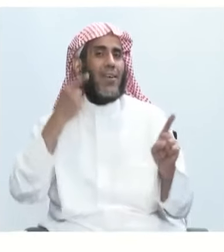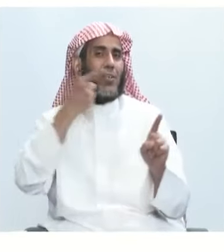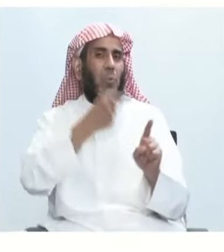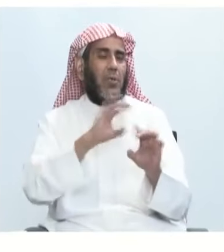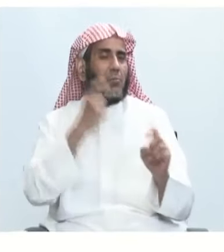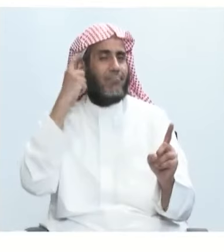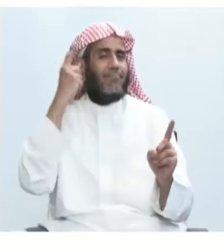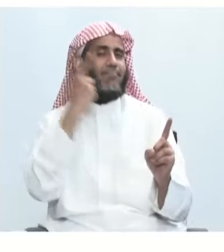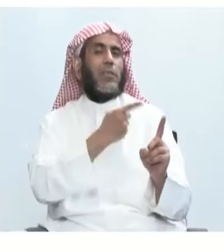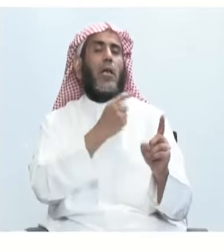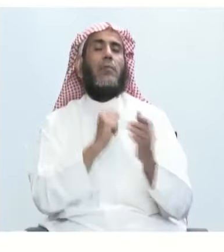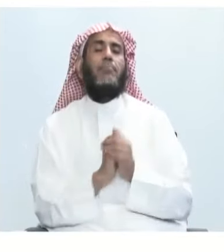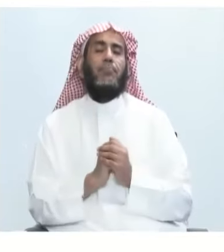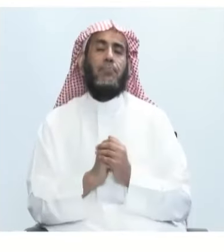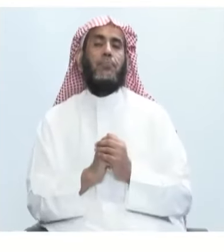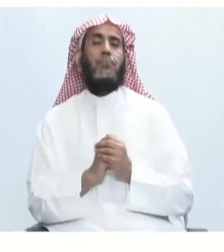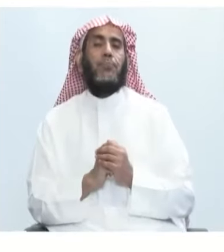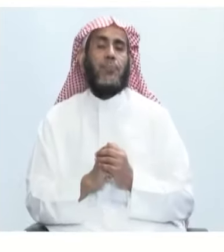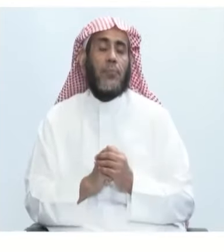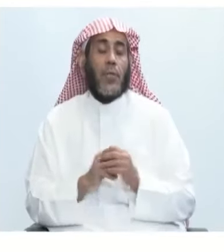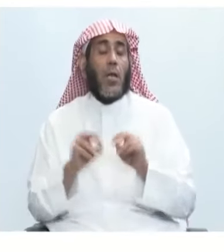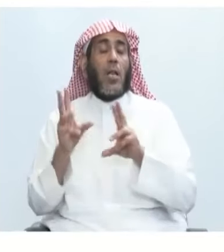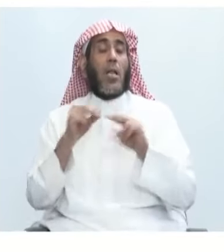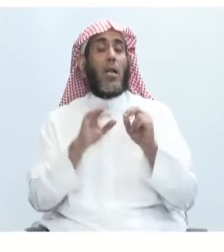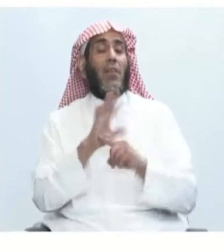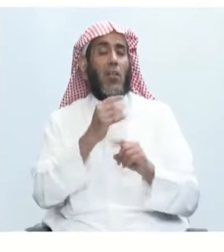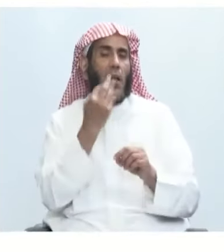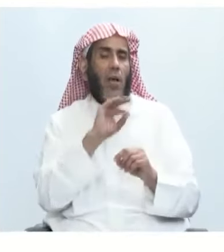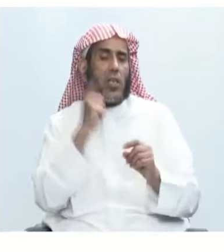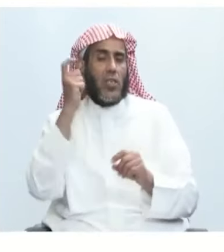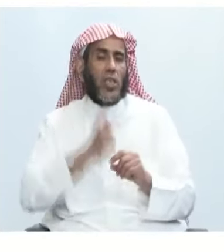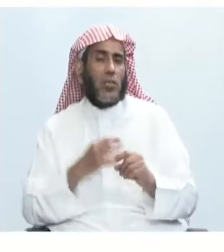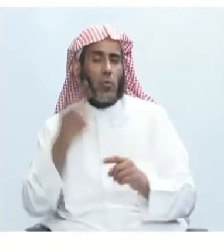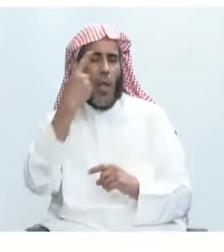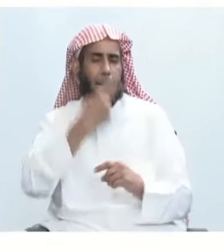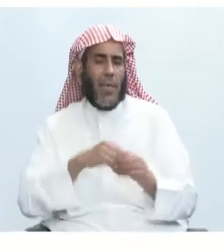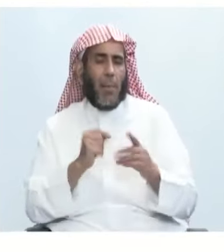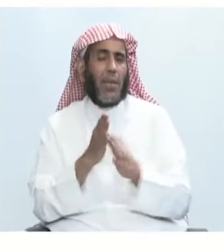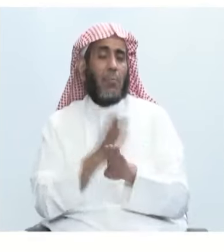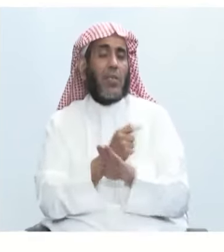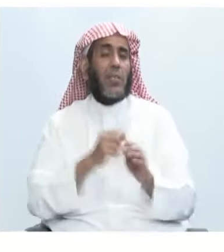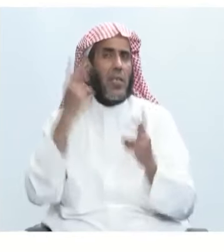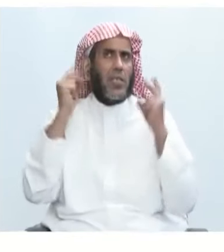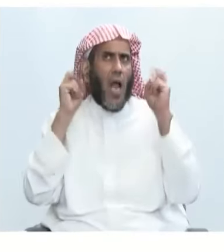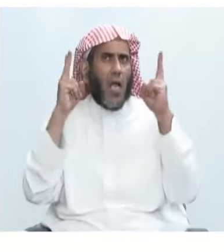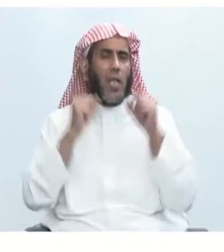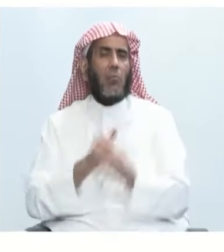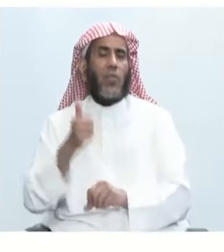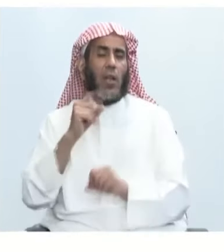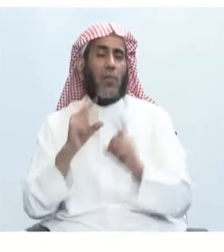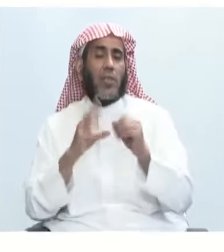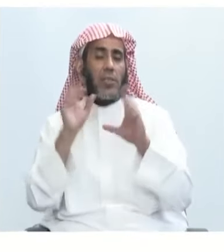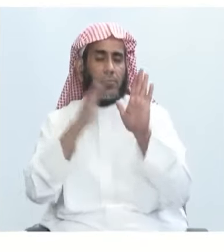الى اقناعه لاحظ كيف تتاثر الفاظ الشخص وتعبيرات بنمط الادراك المفضل هنا النمط والالفاظ الداله